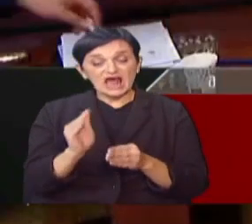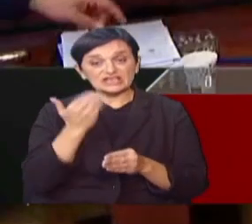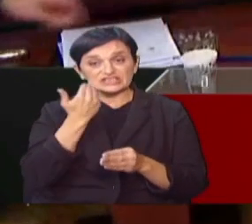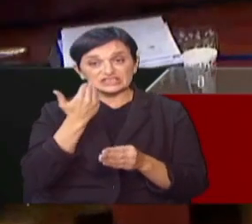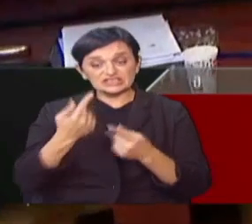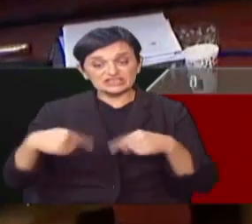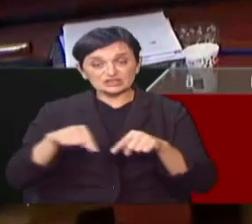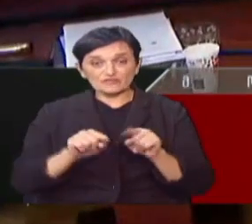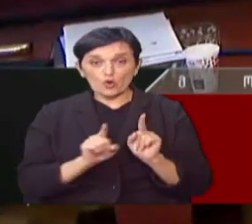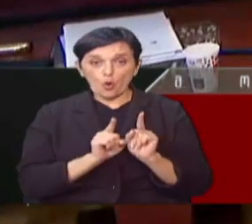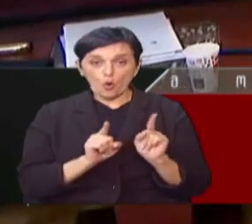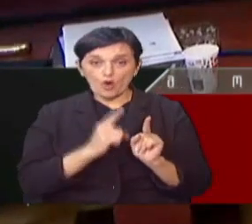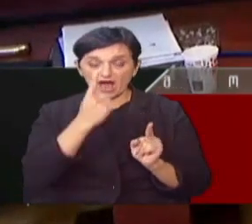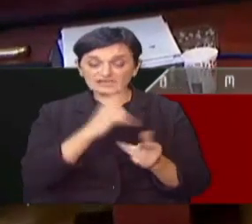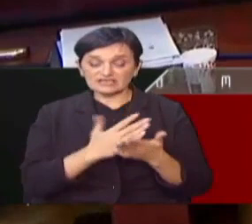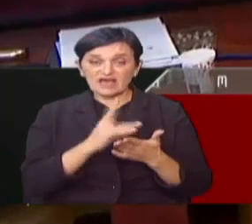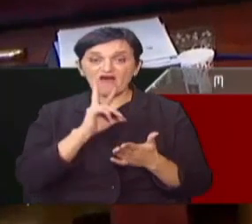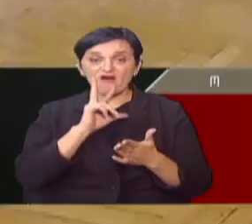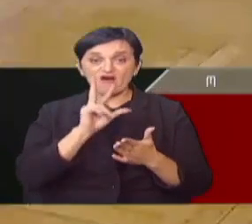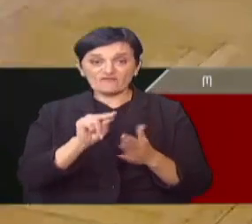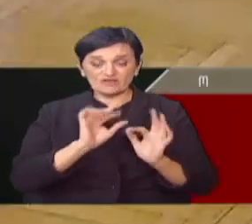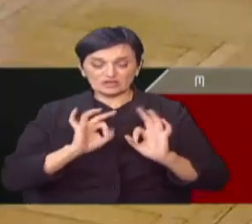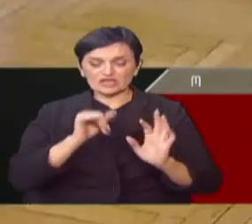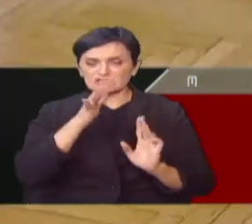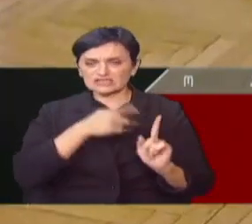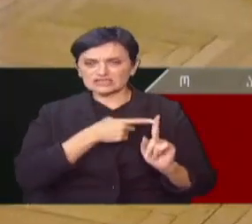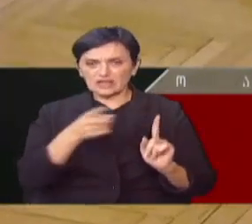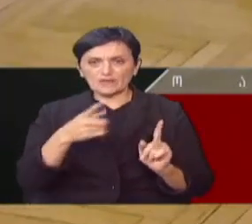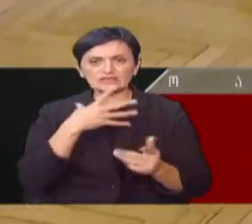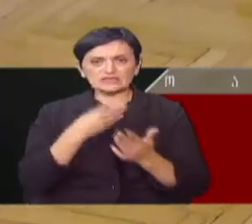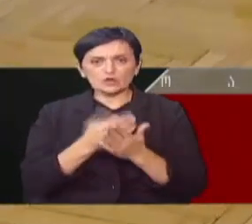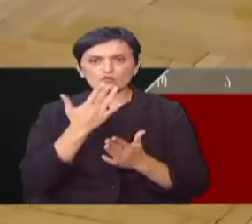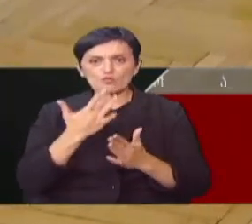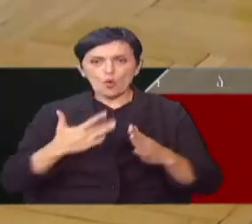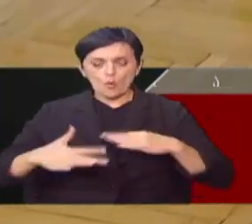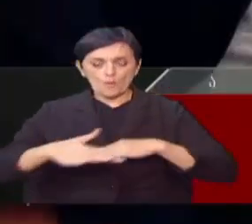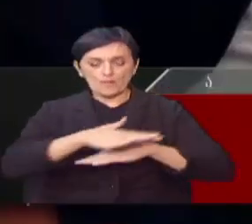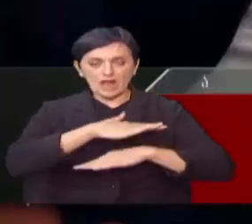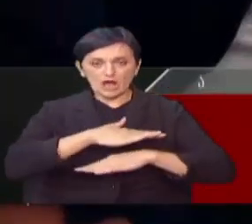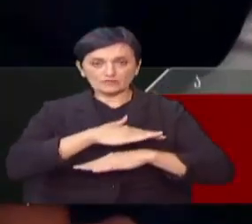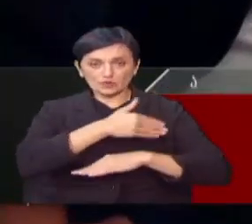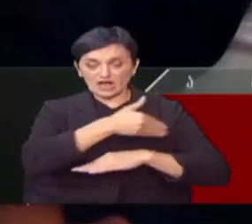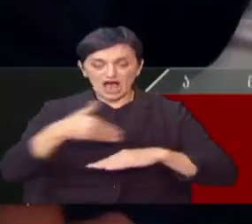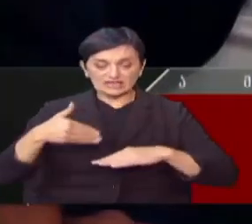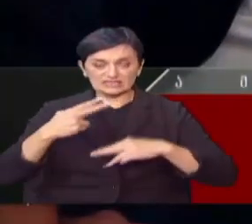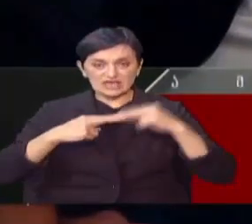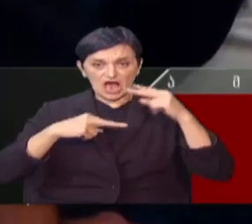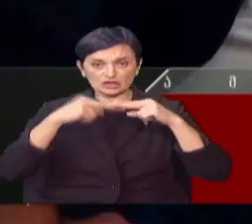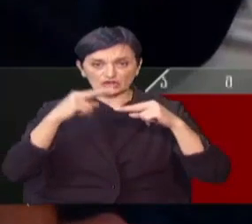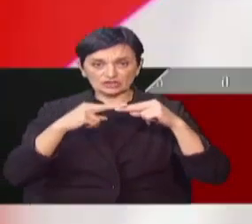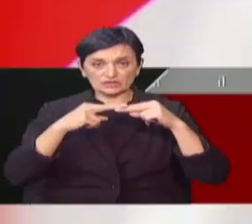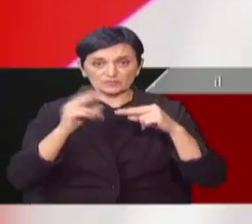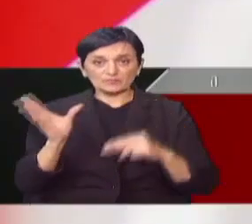ცალკე ოპოზიციის ერთი ნაწილის ნარატივი, რომელიც უკვე წლებია საკუთარ პოლიტიკურ პლატფორმას ამ ხაზზე აშენებს.